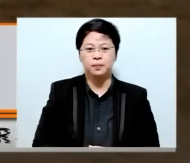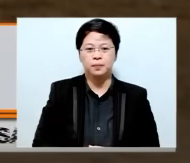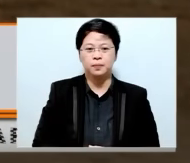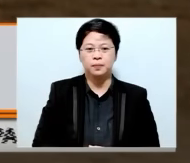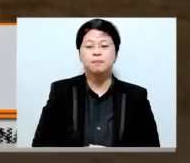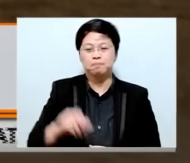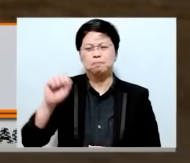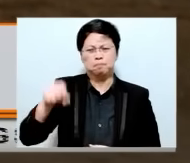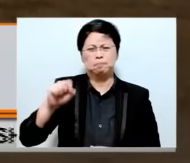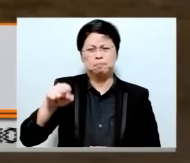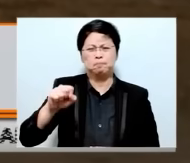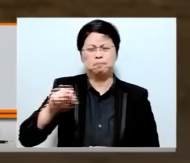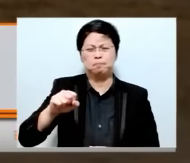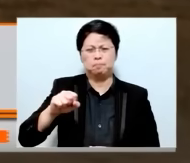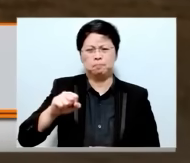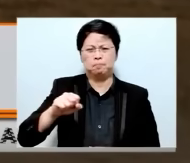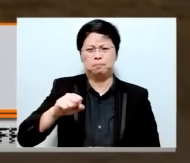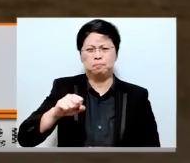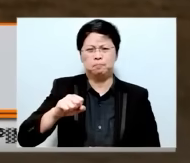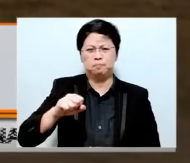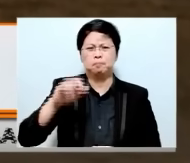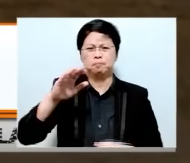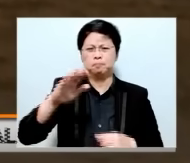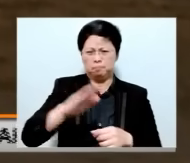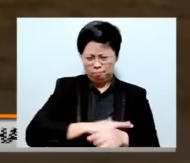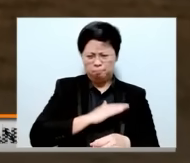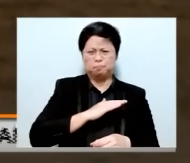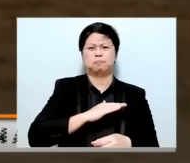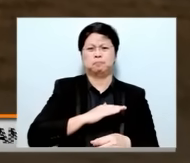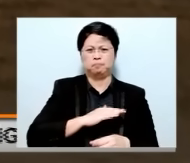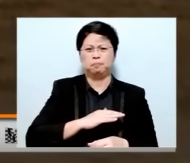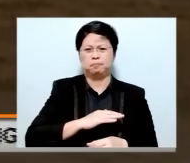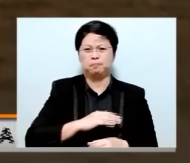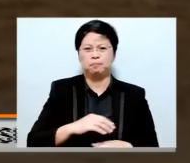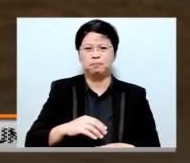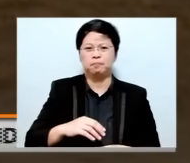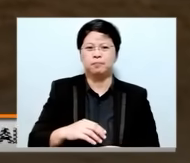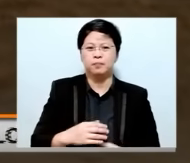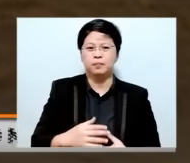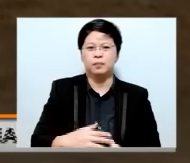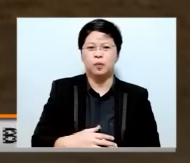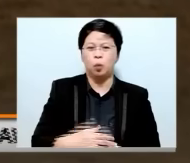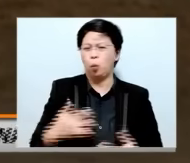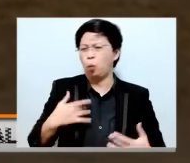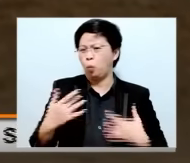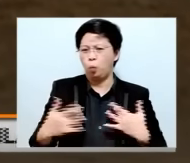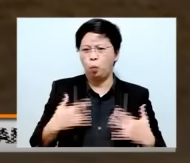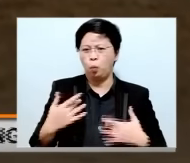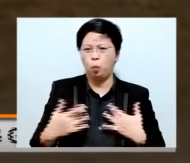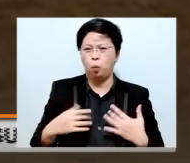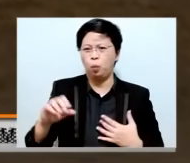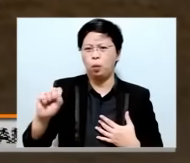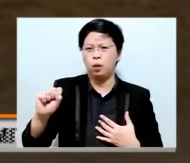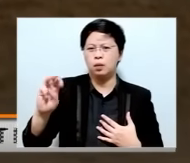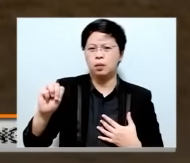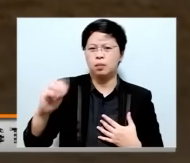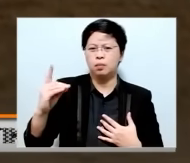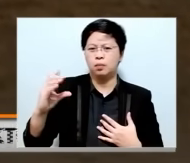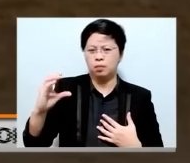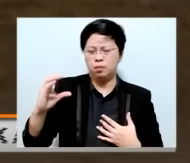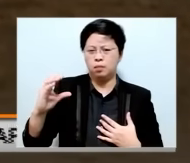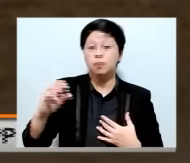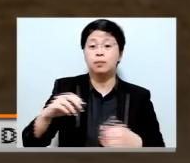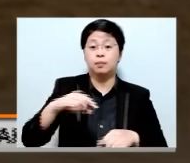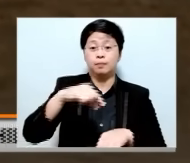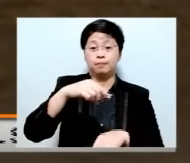Yes, Jess, no, grabe na nga ang nostalgic at good vibes dito sa paligid ng SMDC Festival Grounds dito sa Parañaque